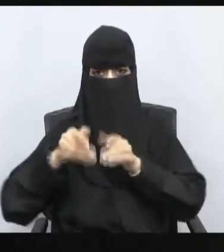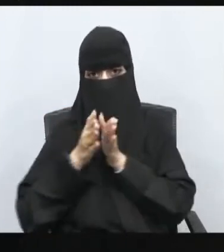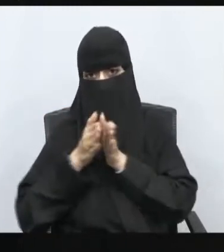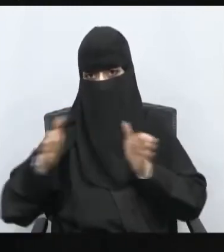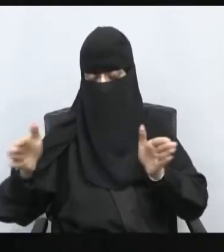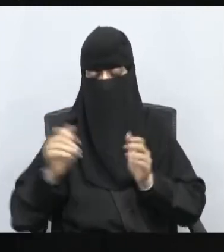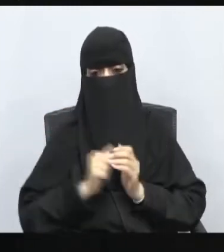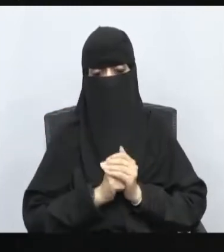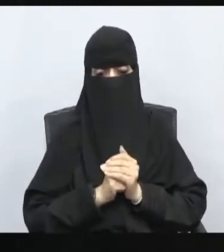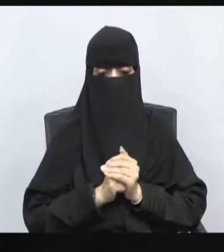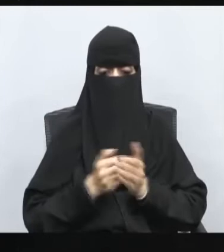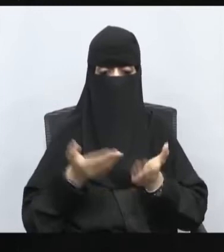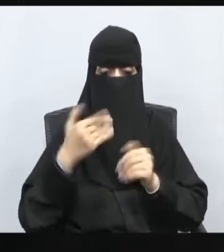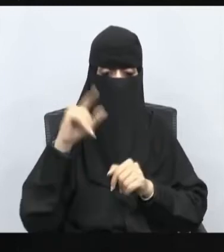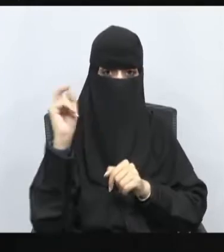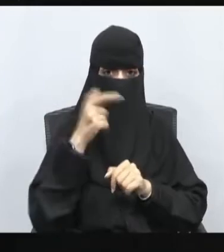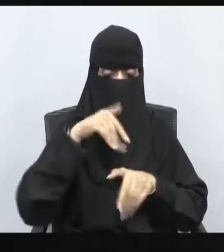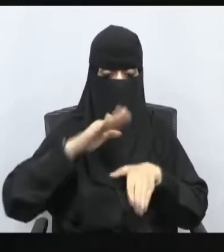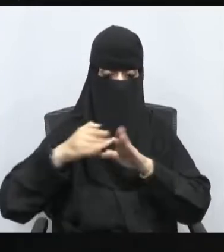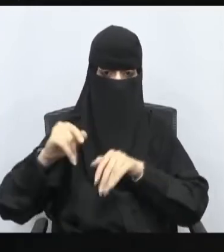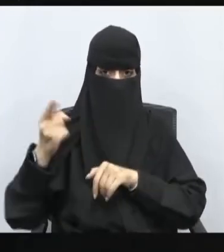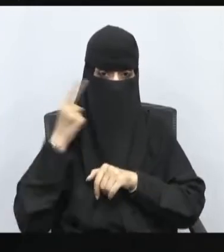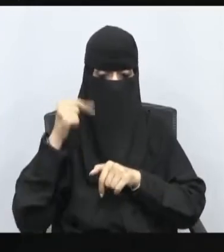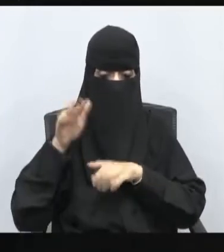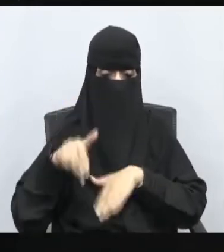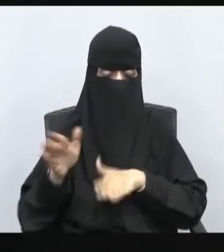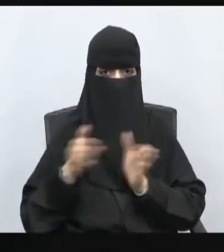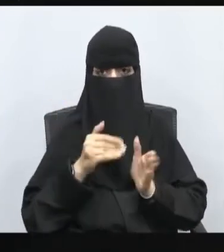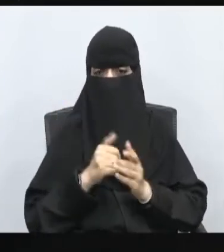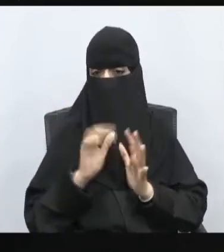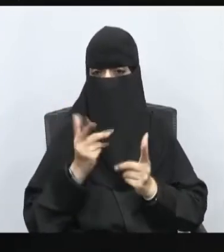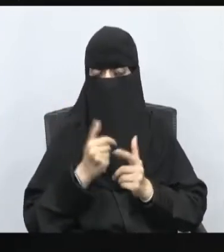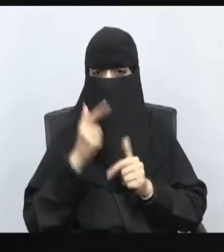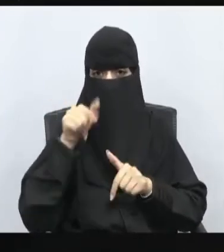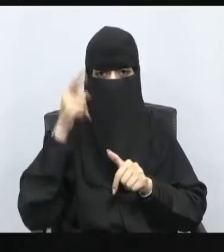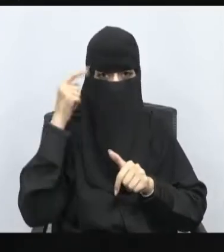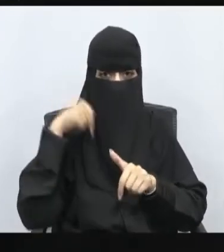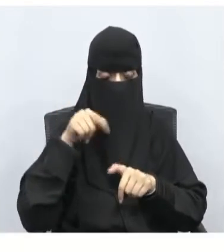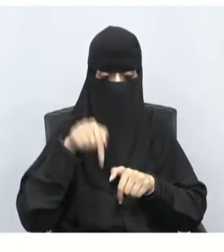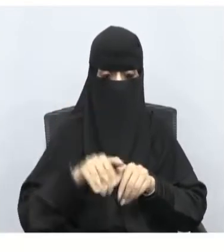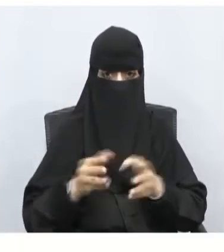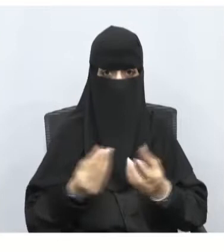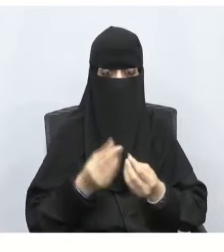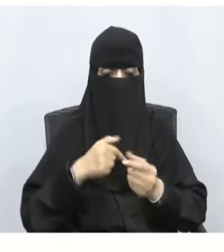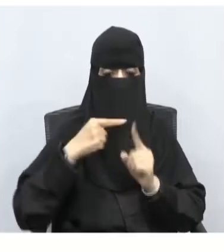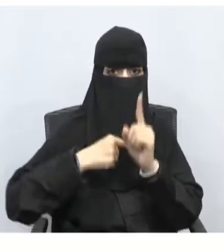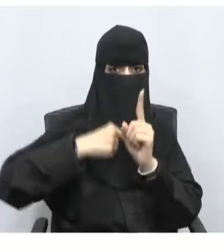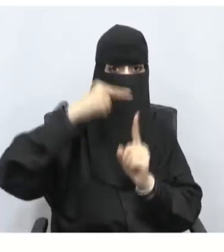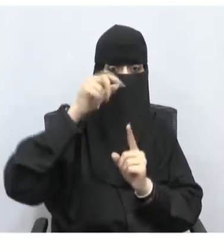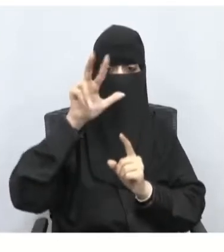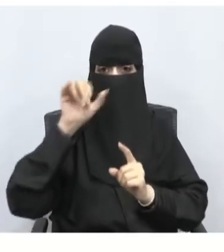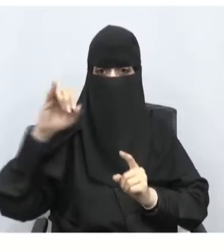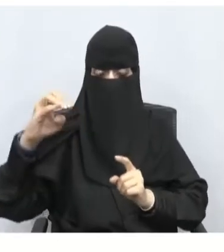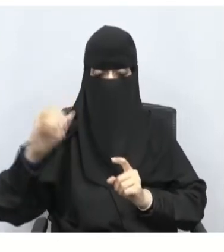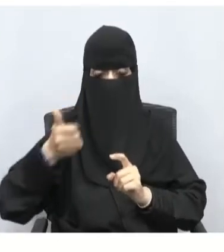هي طولية. سرعة الموجات الصوتية ما هي؟ نتعرف عليها اليوم. علو الصوت